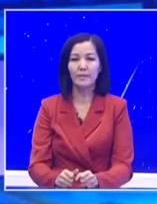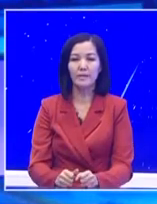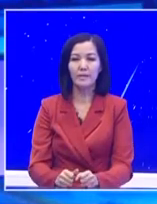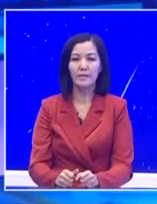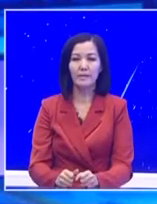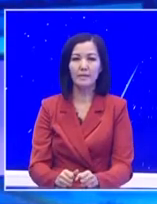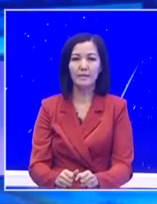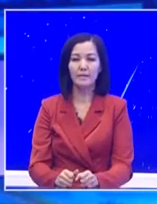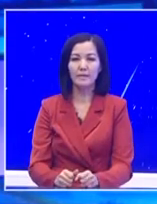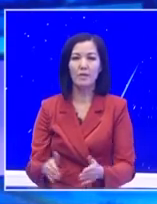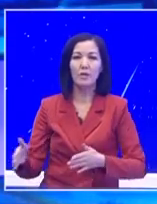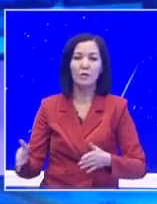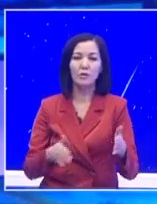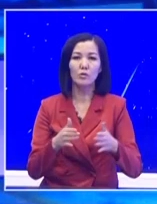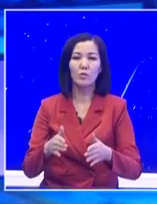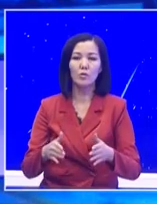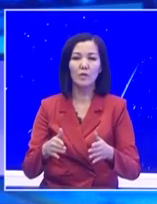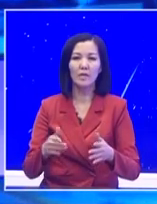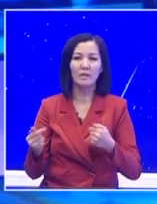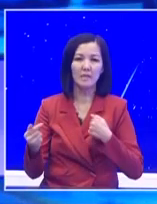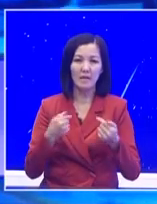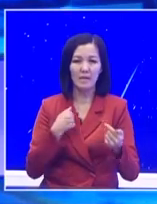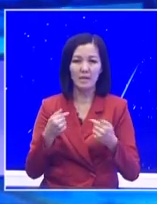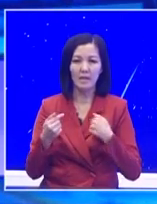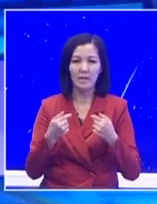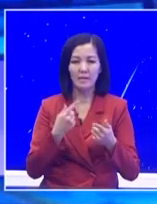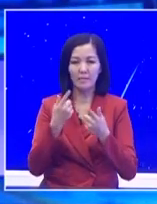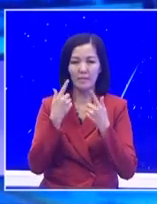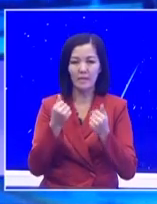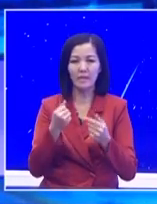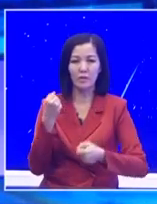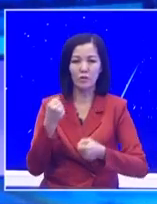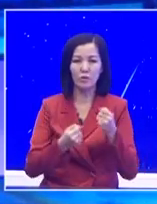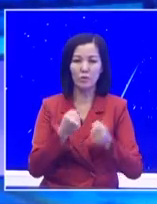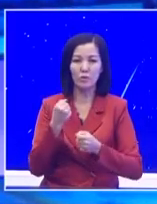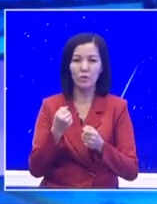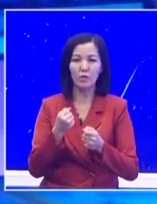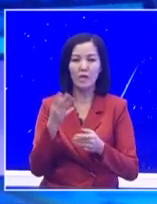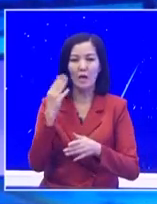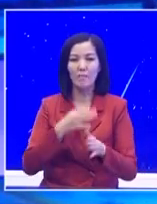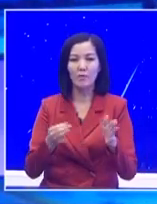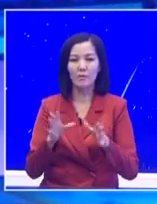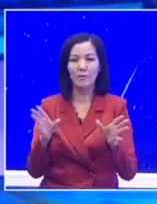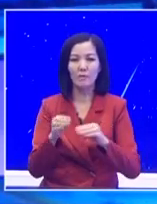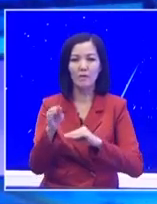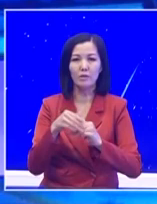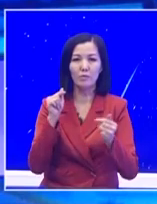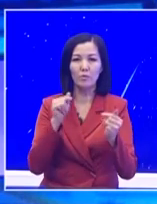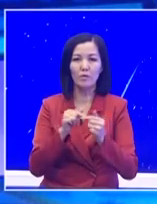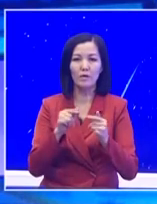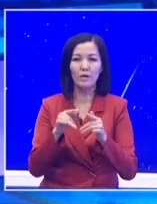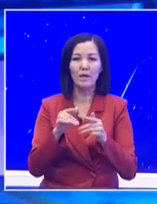Хабарымызды жалғастырамыз. Жол азабын жүрген білер. Сыбайлас жемқорлыққа қарсы іс-қимыл агенттігінің Алматы облысы бойынша департаменті